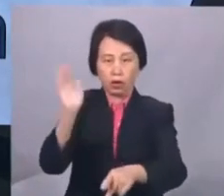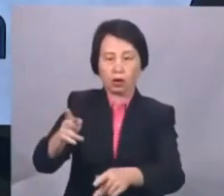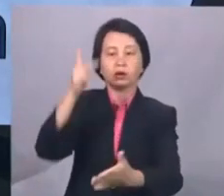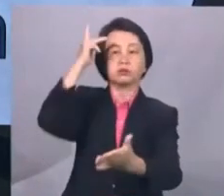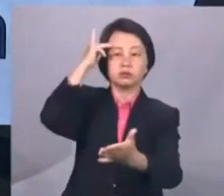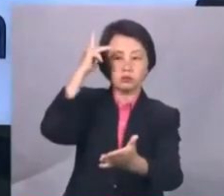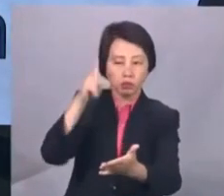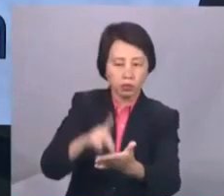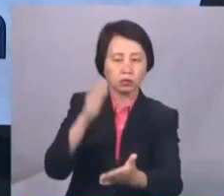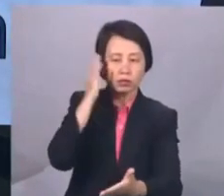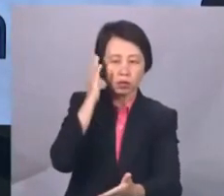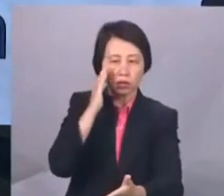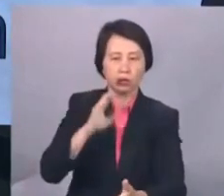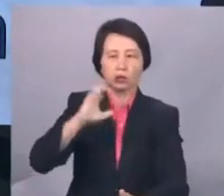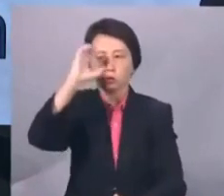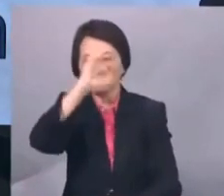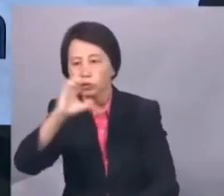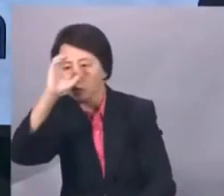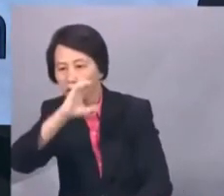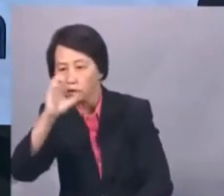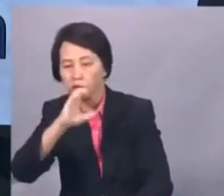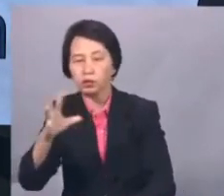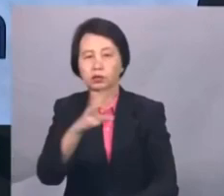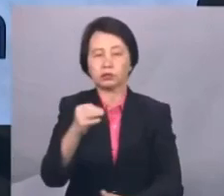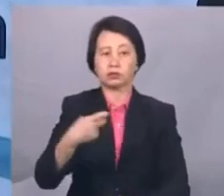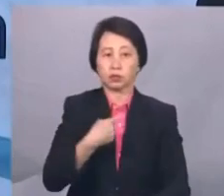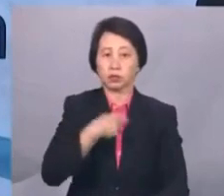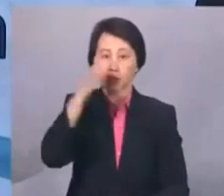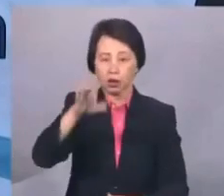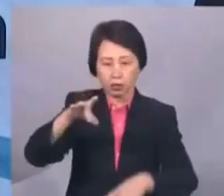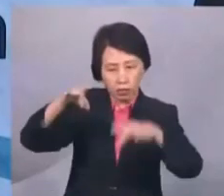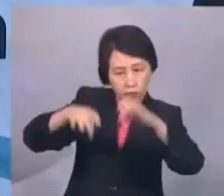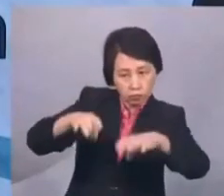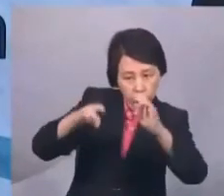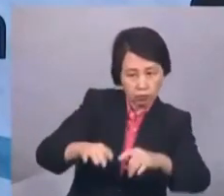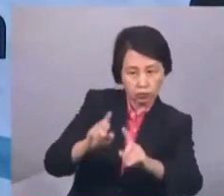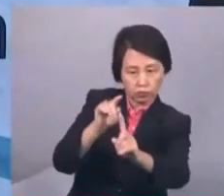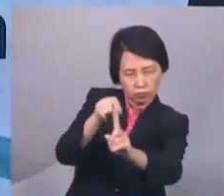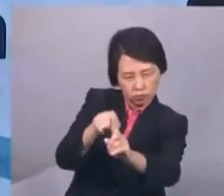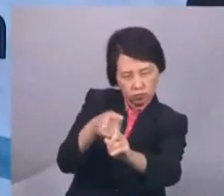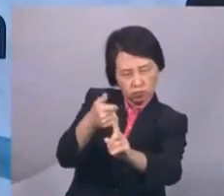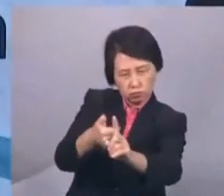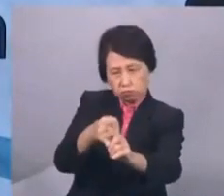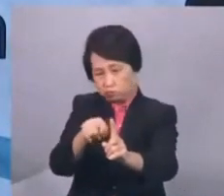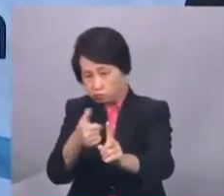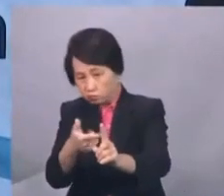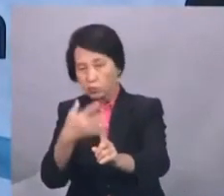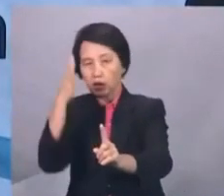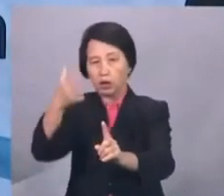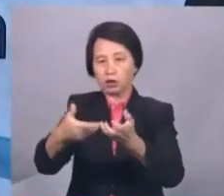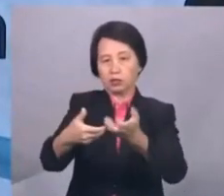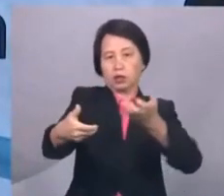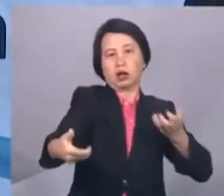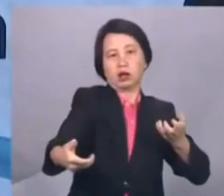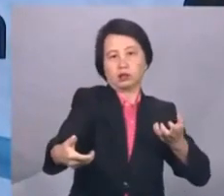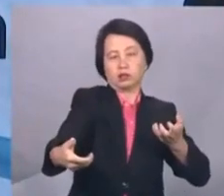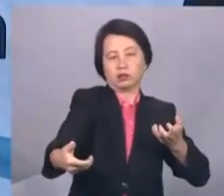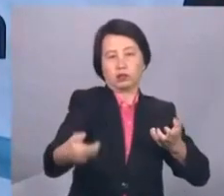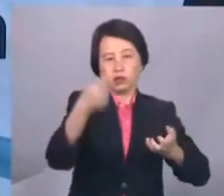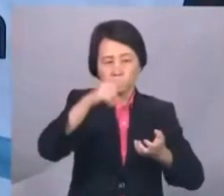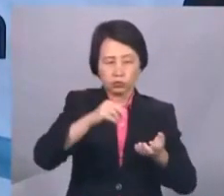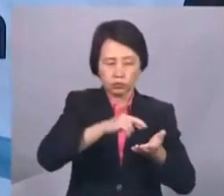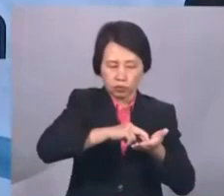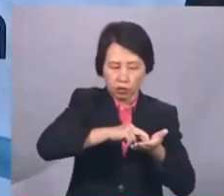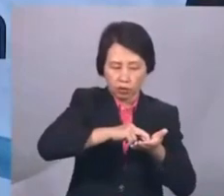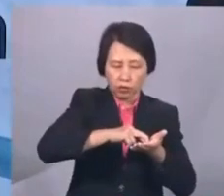kenal pasti tercarry berkendara dan kita akan uji kita akan kenal pasti dan kita ke asing kain dan bagi-bagi